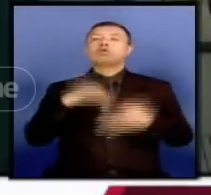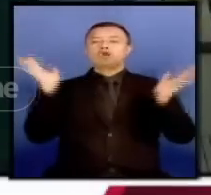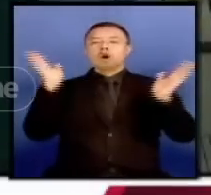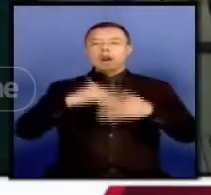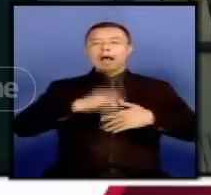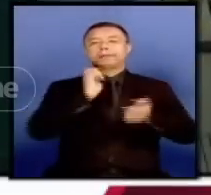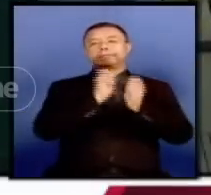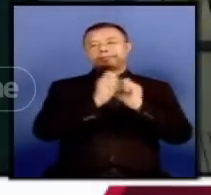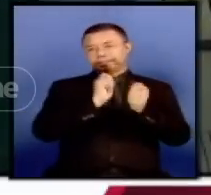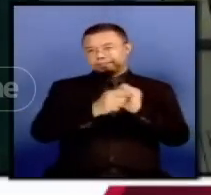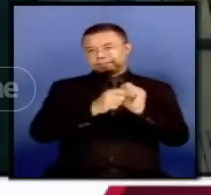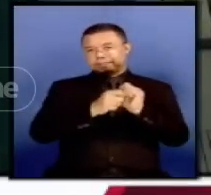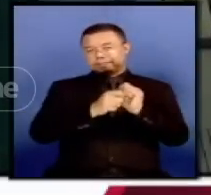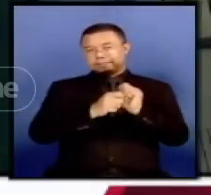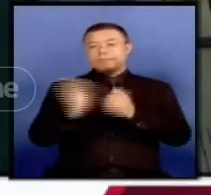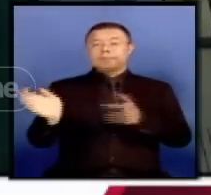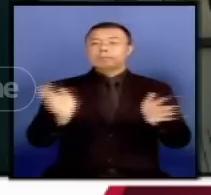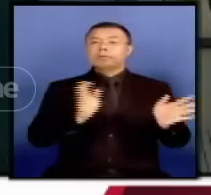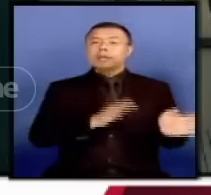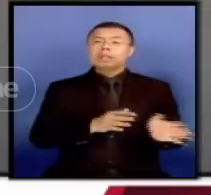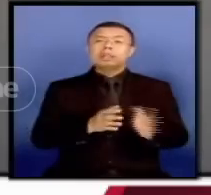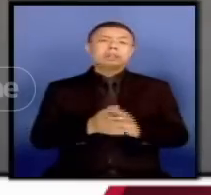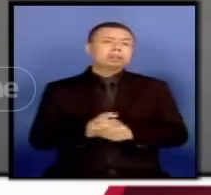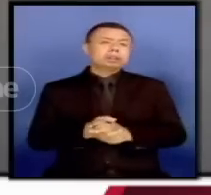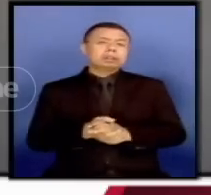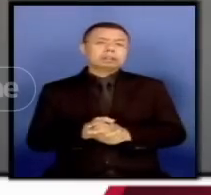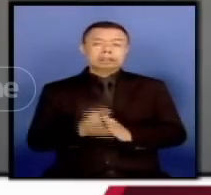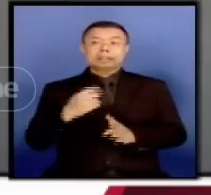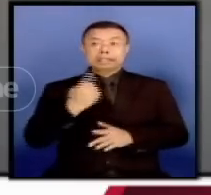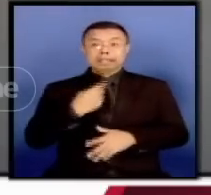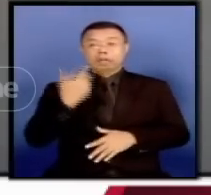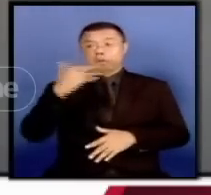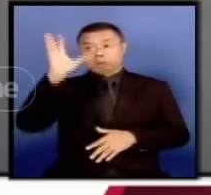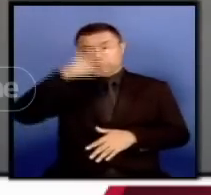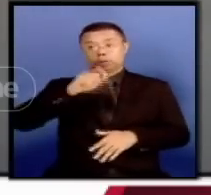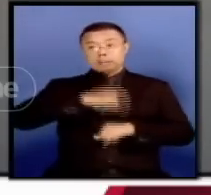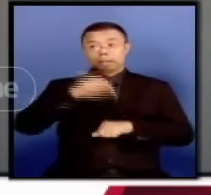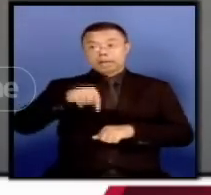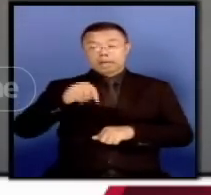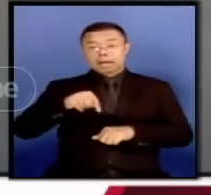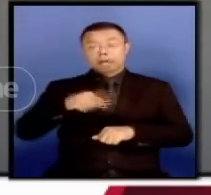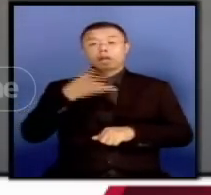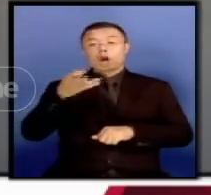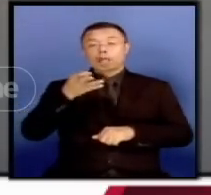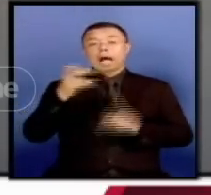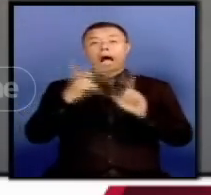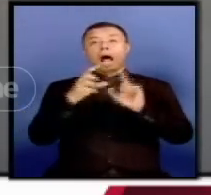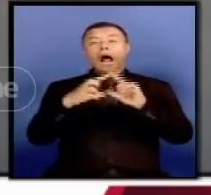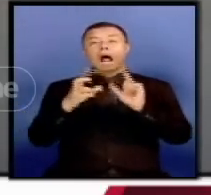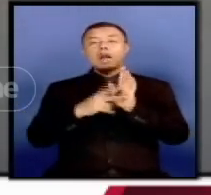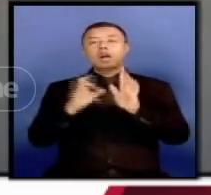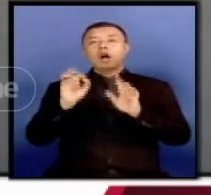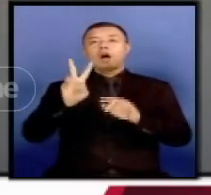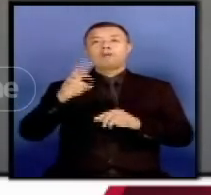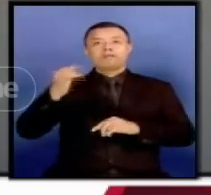menjalankan sholat Idul Fitri. Dan kita ketahui saat ini di kota Hannover ini sedang ada